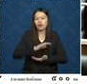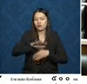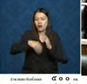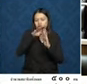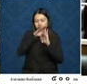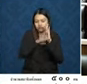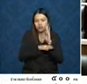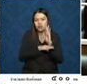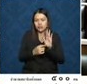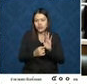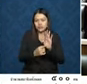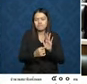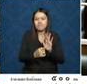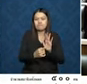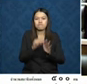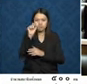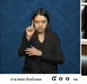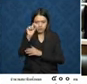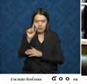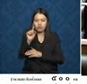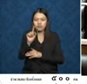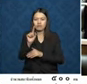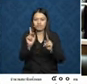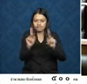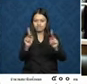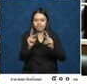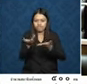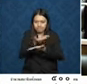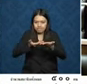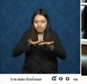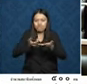ฉันจึงขอเสนอยติด่วนเพื่อตั้งกรรมาธิการวิส